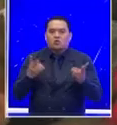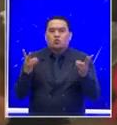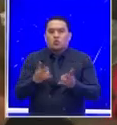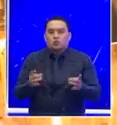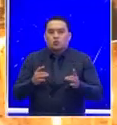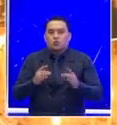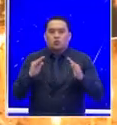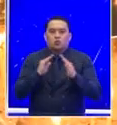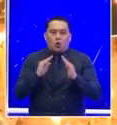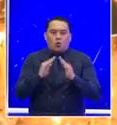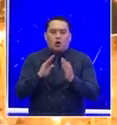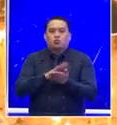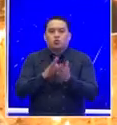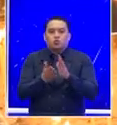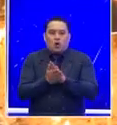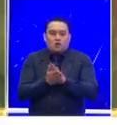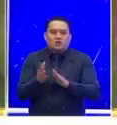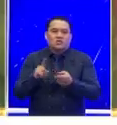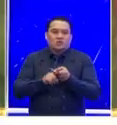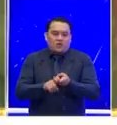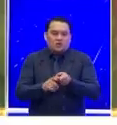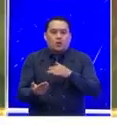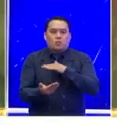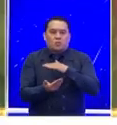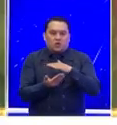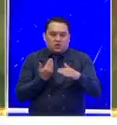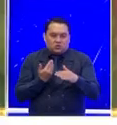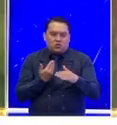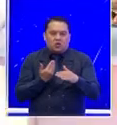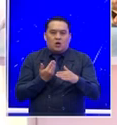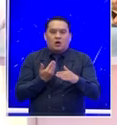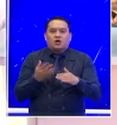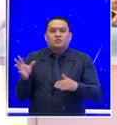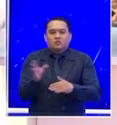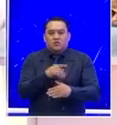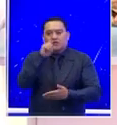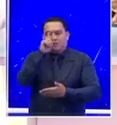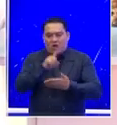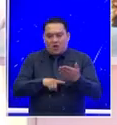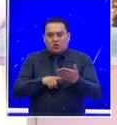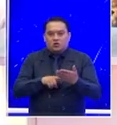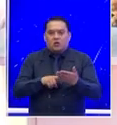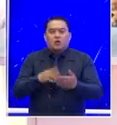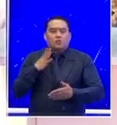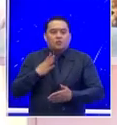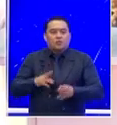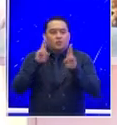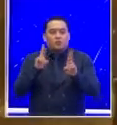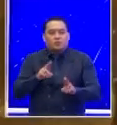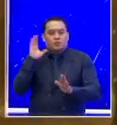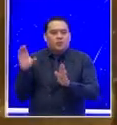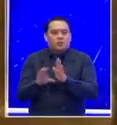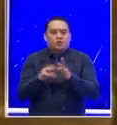необходимо отмечать в домашних условиях. И в связи с этим митрополит еще раз призвал верующих бесспорно соблюдать